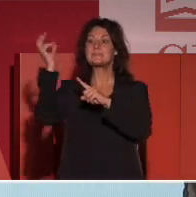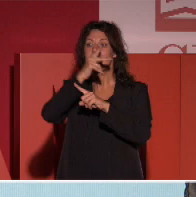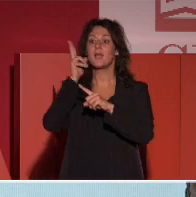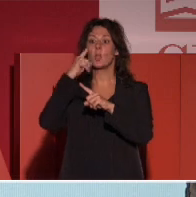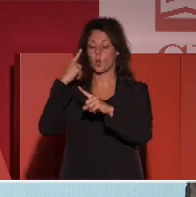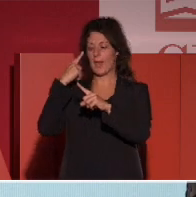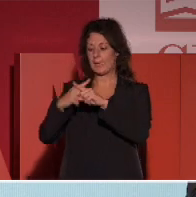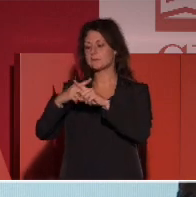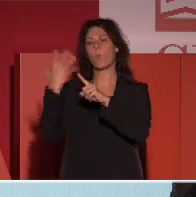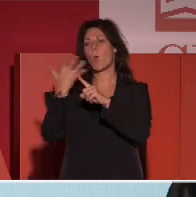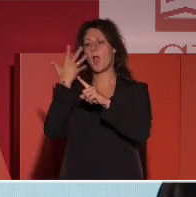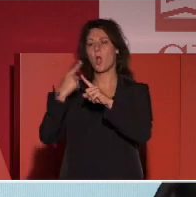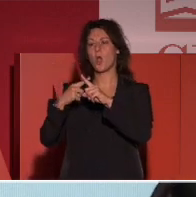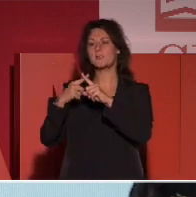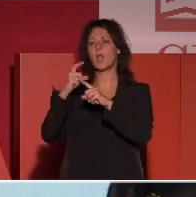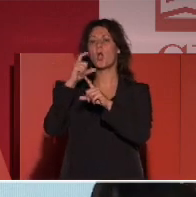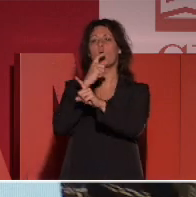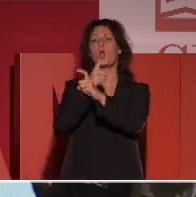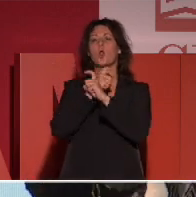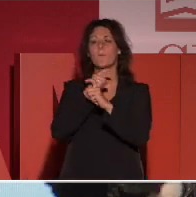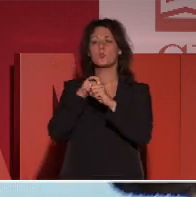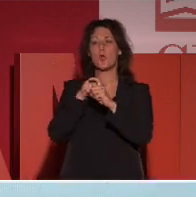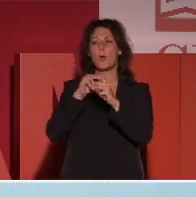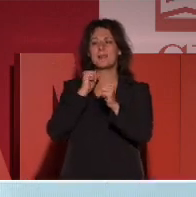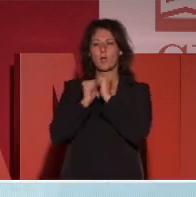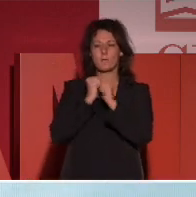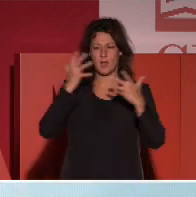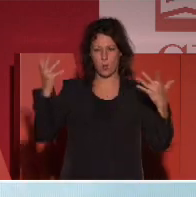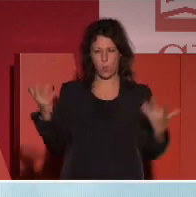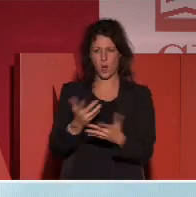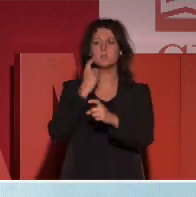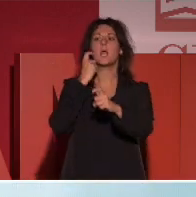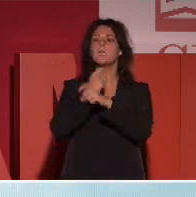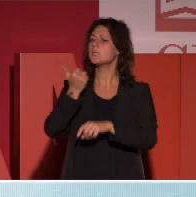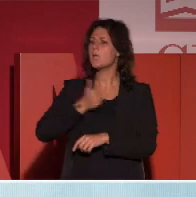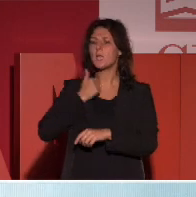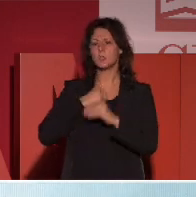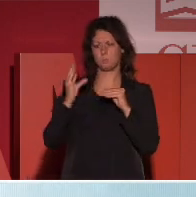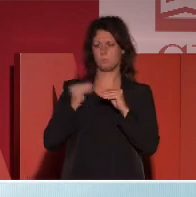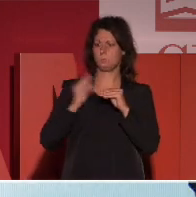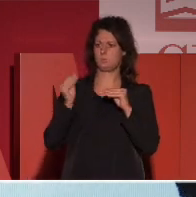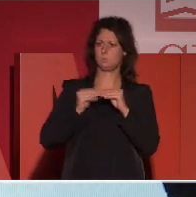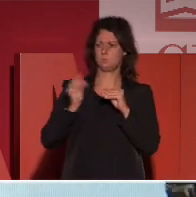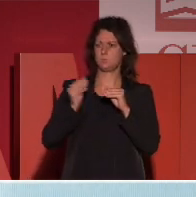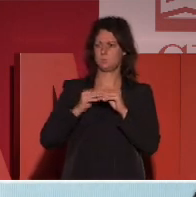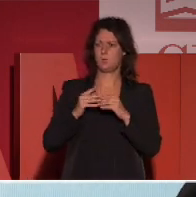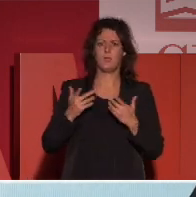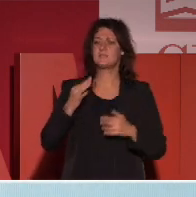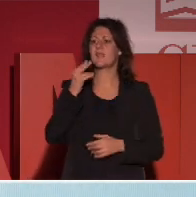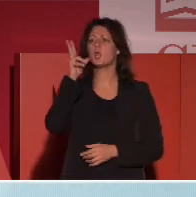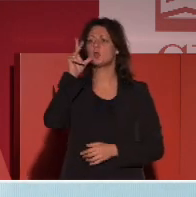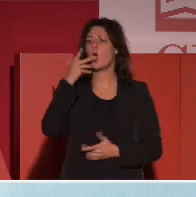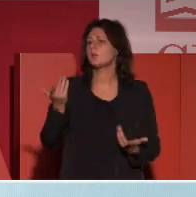solo quindi noi siamo virtualmente eterne e immortale solo per dire secondo me la divisione in senso forte sesso debole una